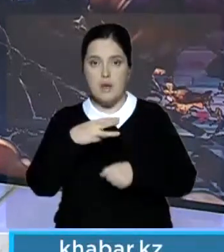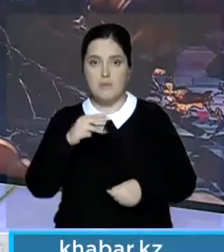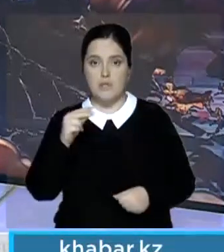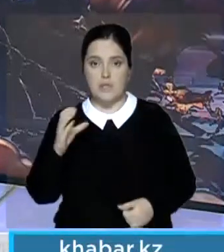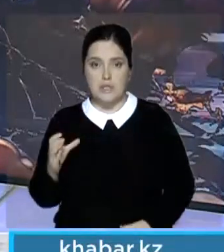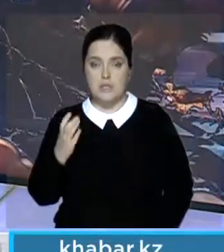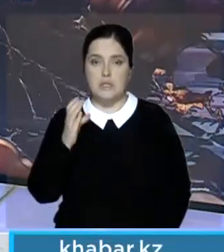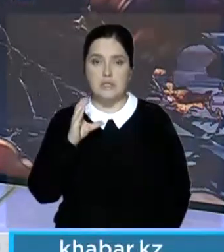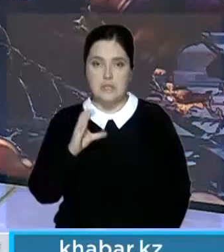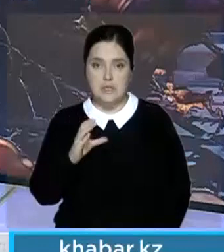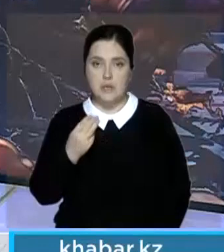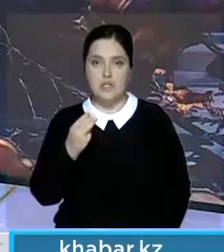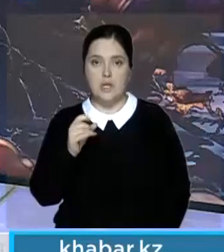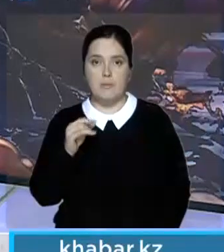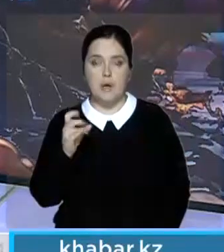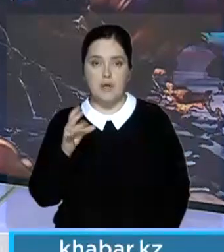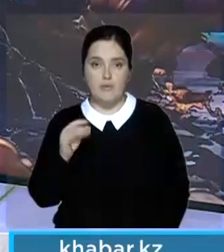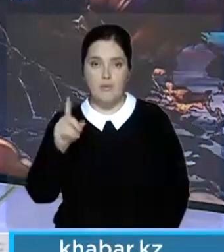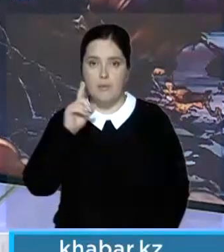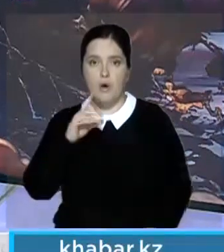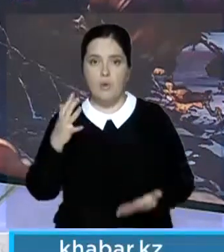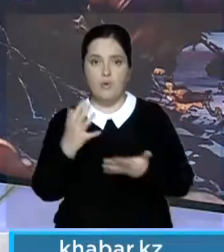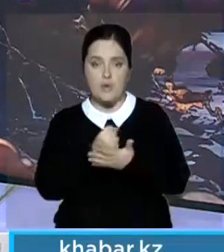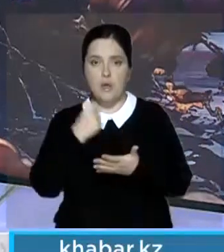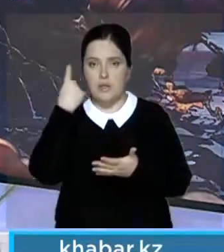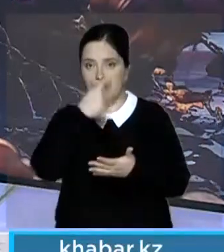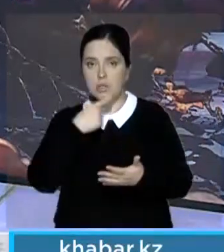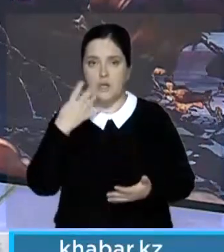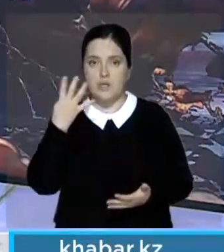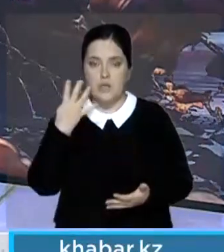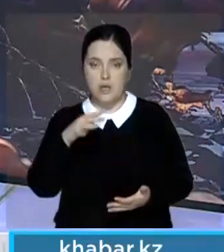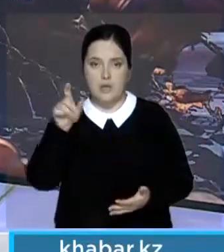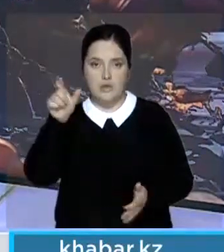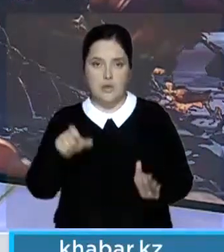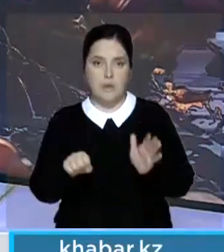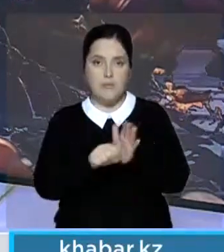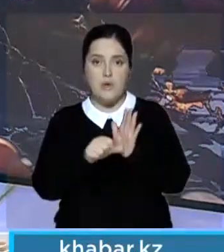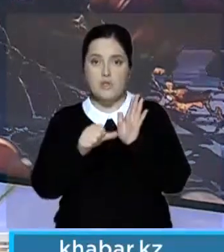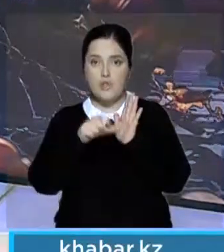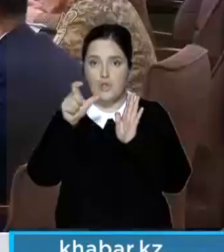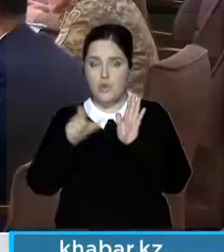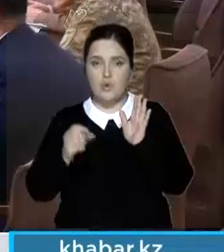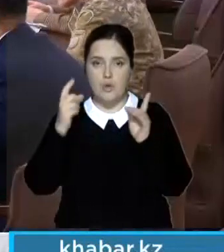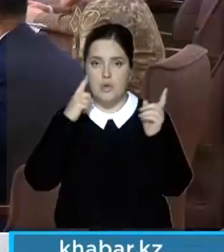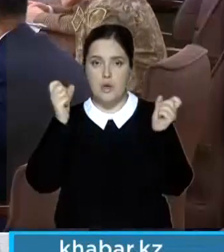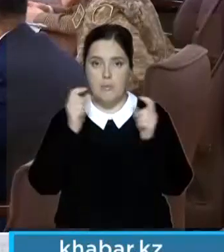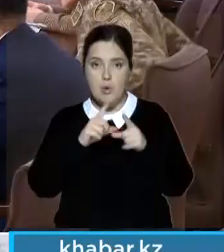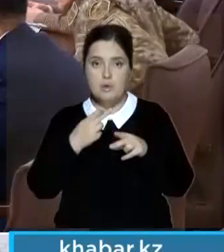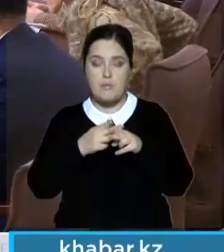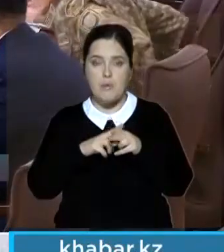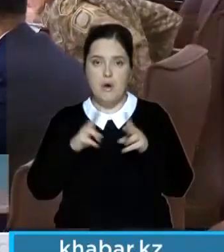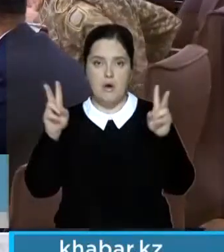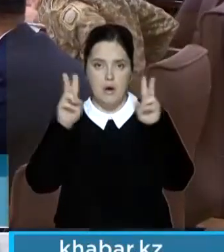глава МЧС. Сырым Шерипханов уточнил, что пока удалось установить личности 40 погибших. 6 человек еще не опознаны.